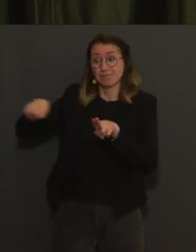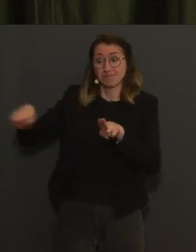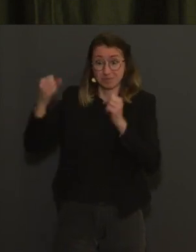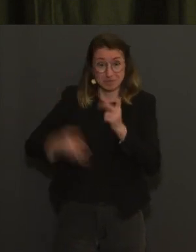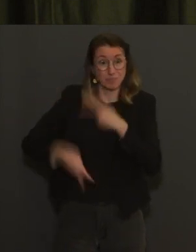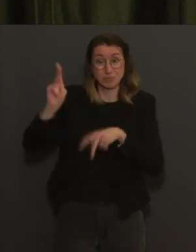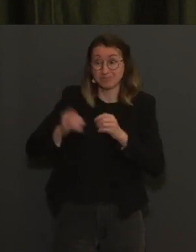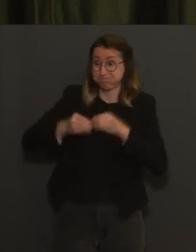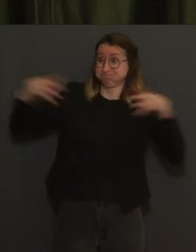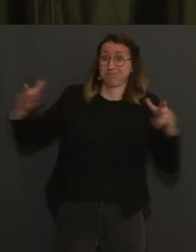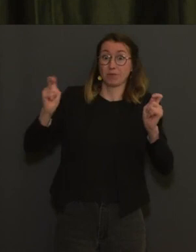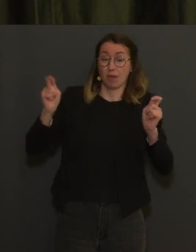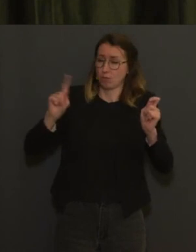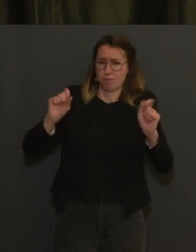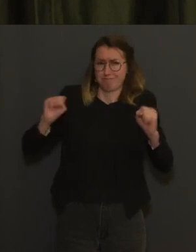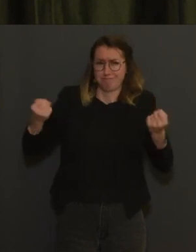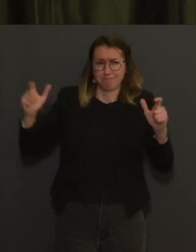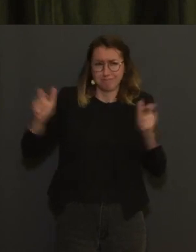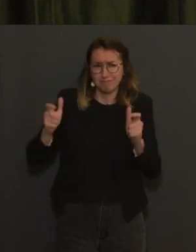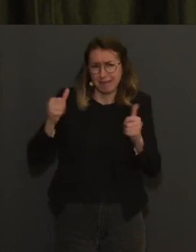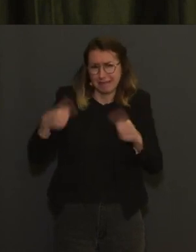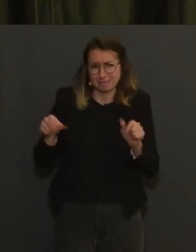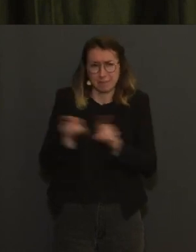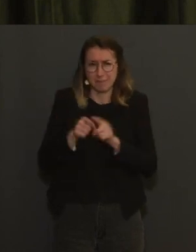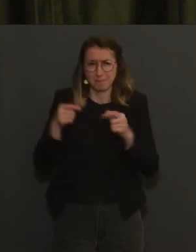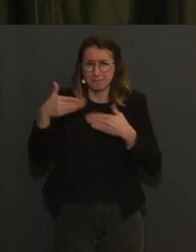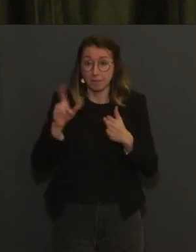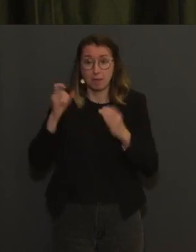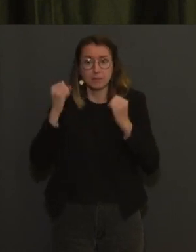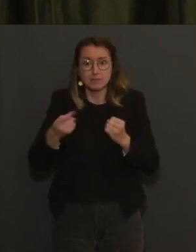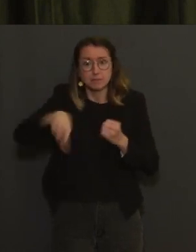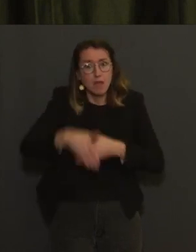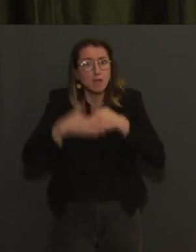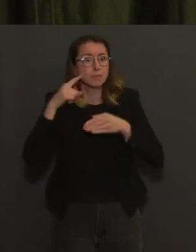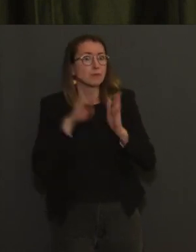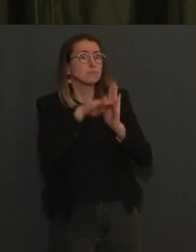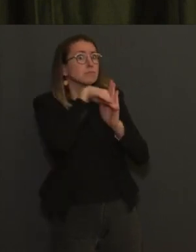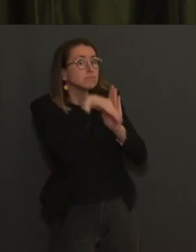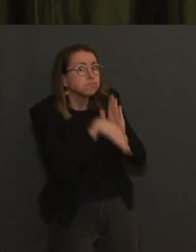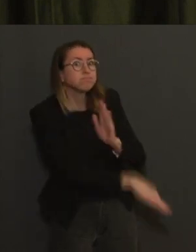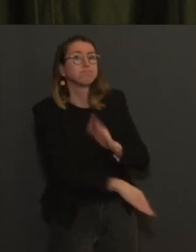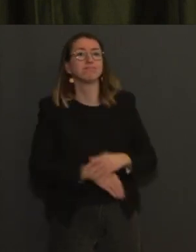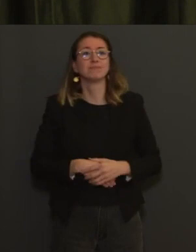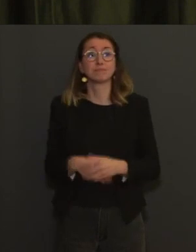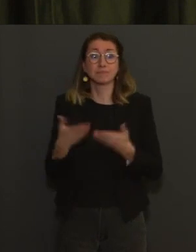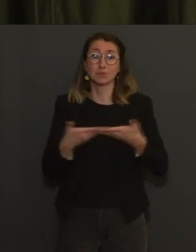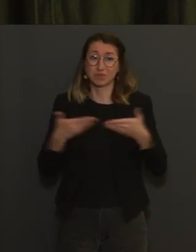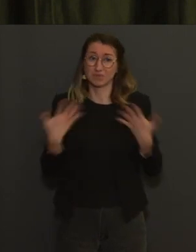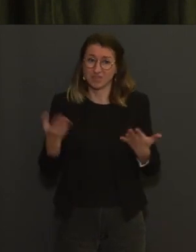dites pas qu'on n'en serait pas là si ceci ou si cela. On en est là et il nous faut en sortir au plus vite maintenant.